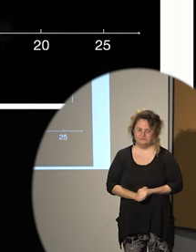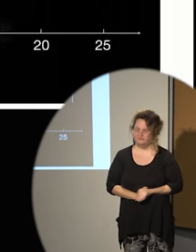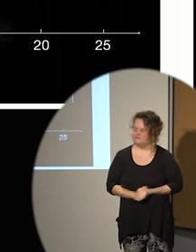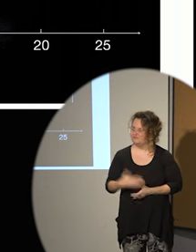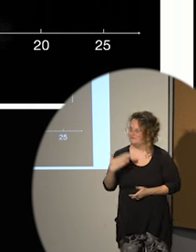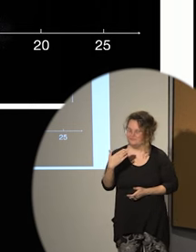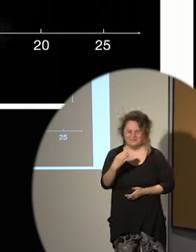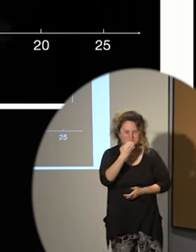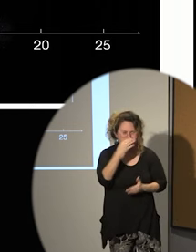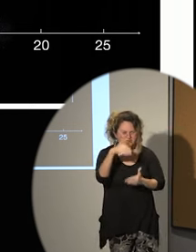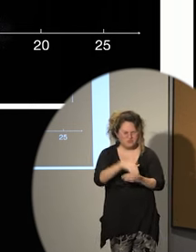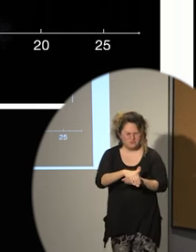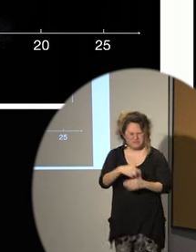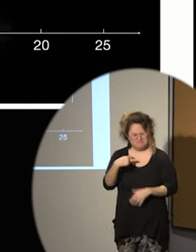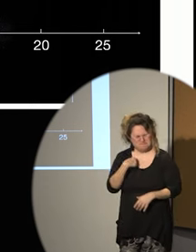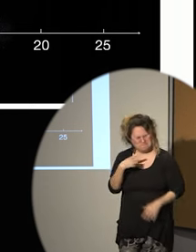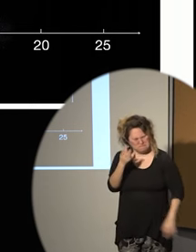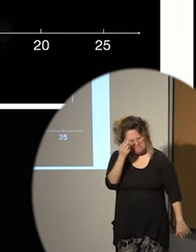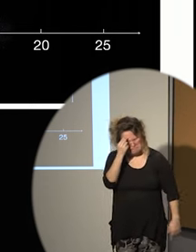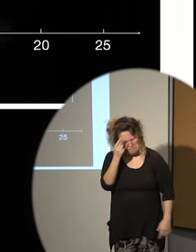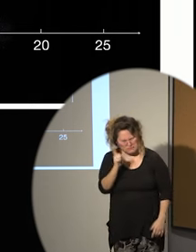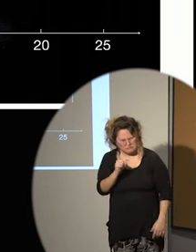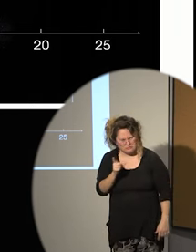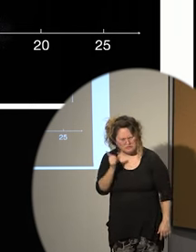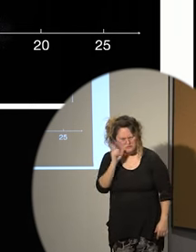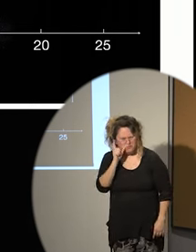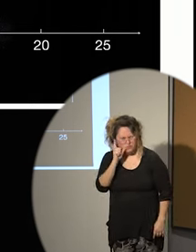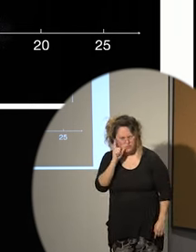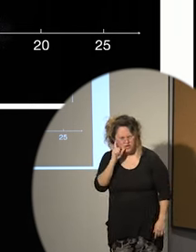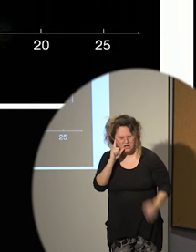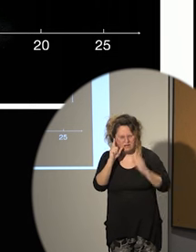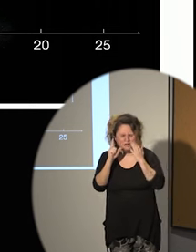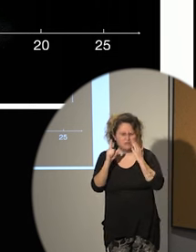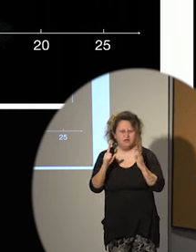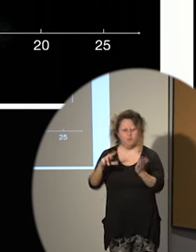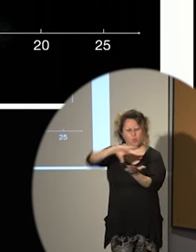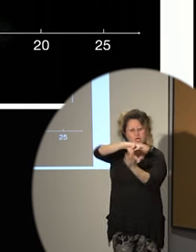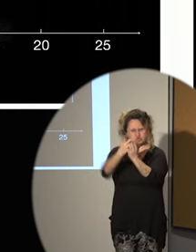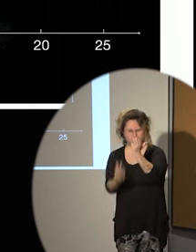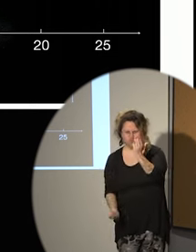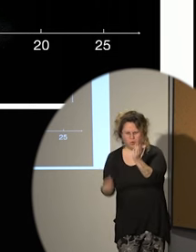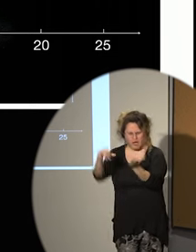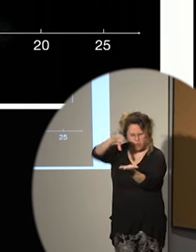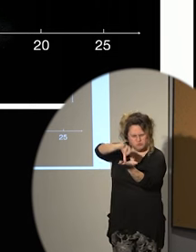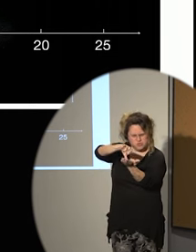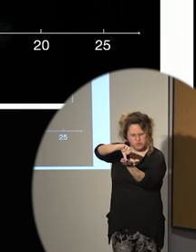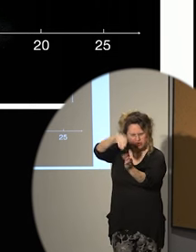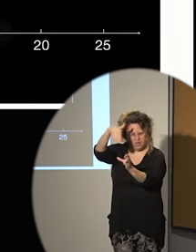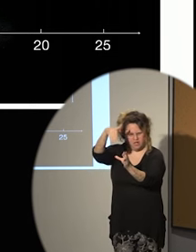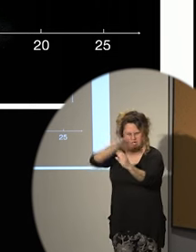Bonsoir. Je ne comprends pas en quoi on a une inversion de l'échelle du temps au sein d'un trou noir. Ah.